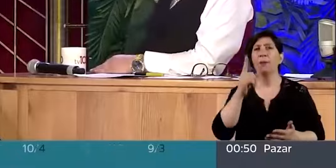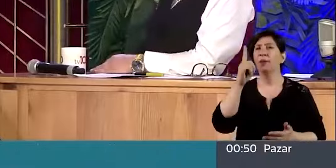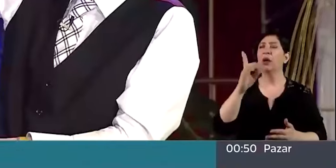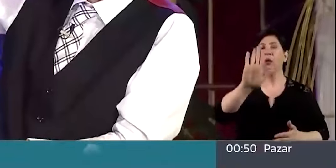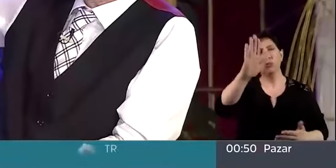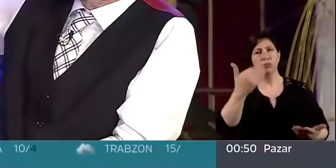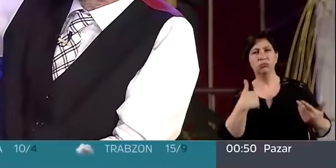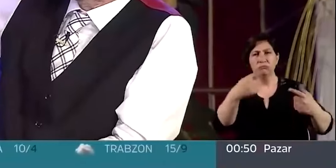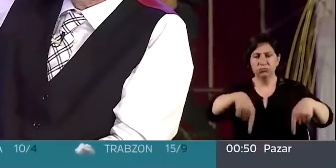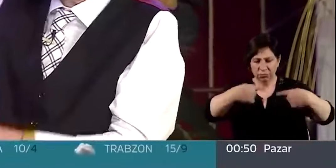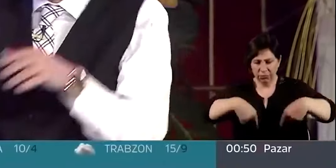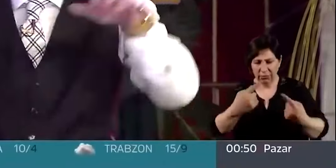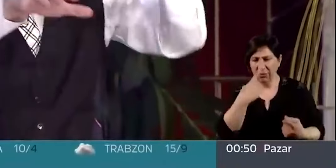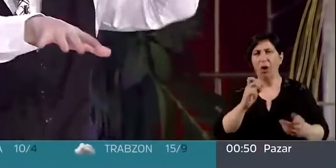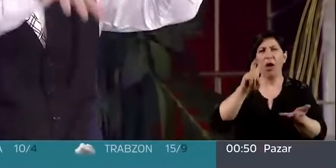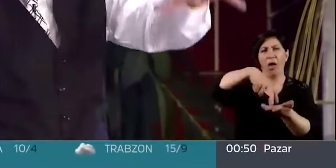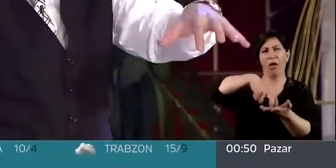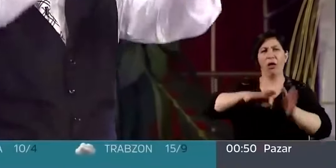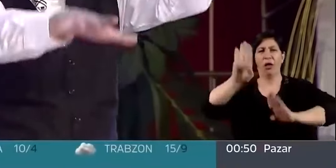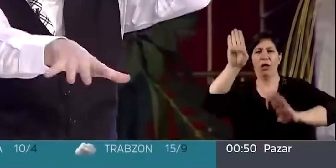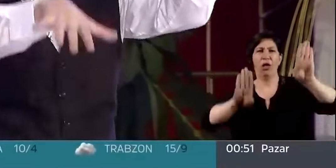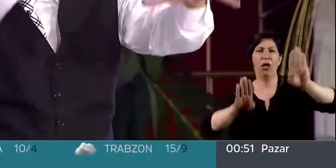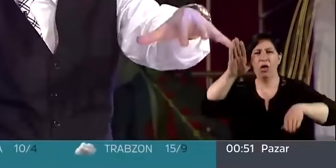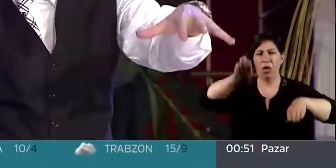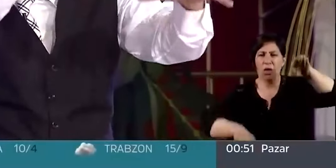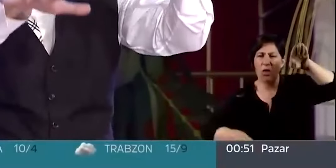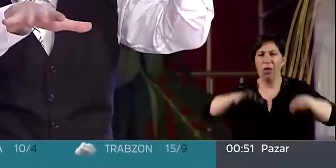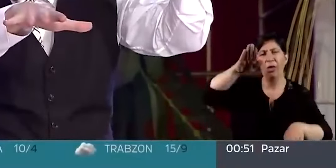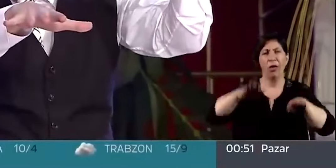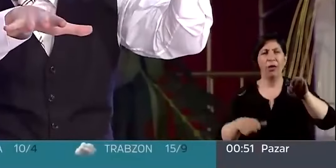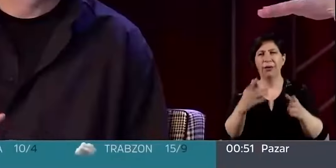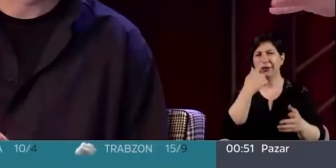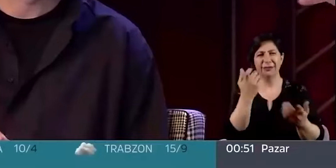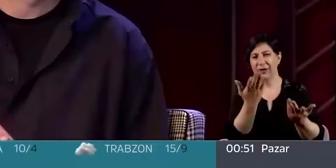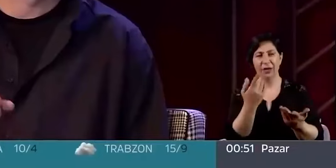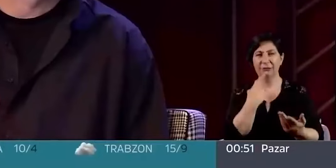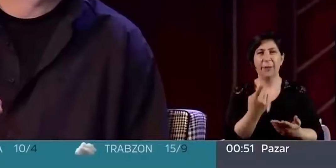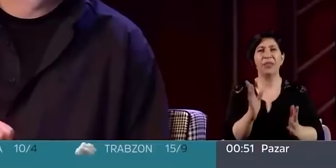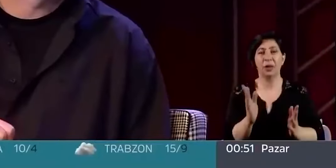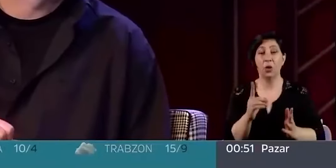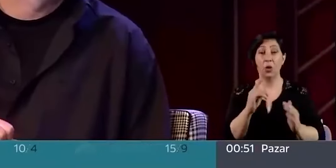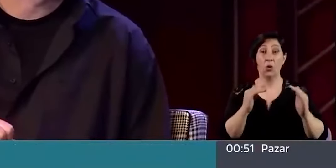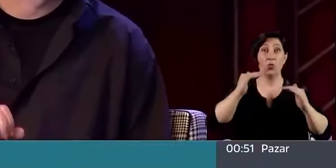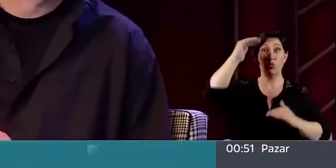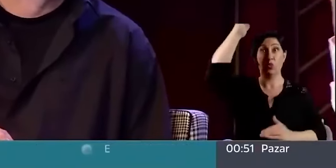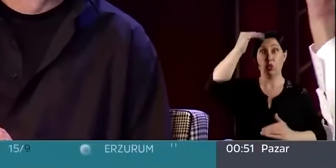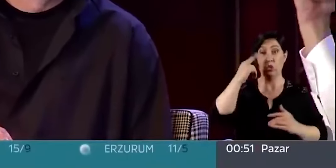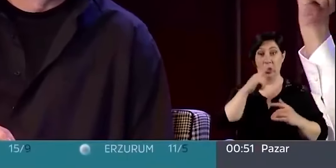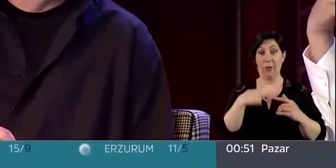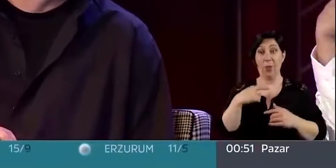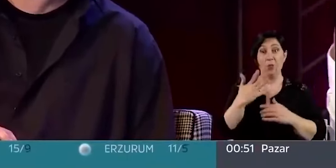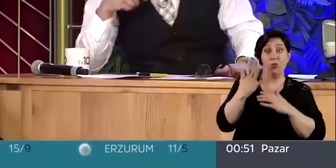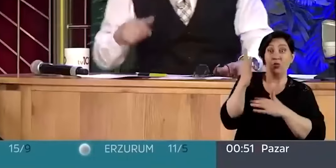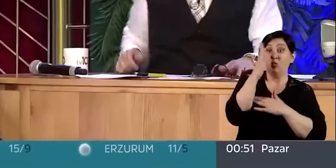demedi ki bir dakika ya zıppırt ne ayağa kalkıyoruz. Bir süre sonra seyirciyi böyle bir hale getirdin yani. İşte o büyük olmakla alakalı. Bence